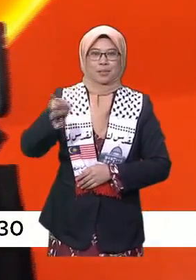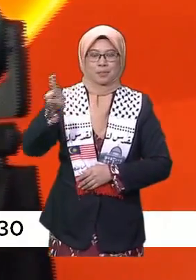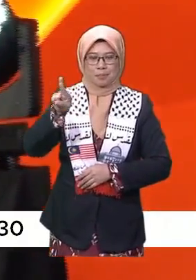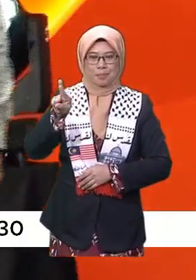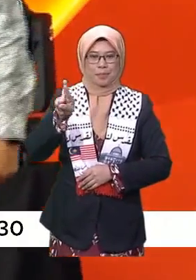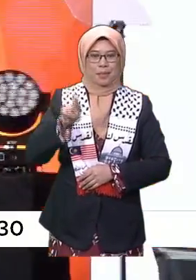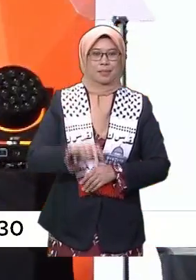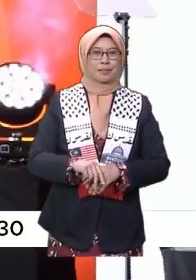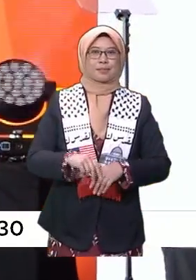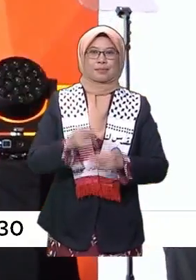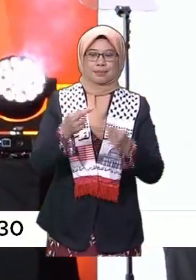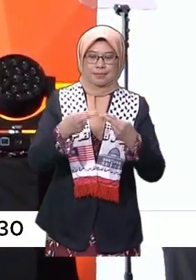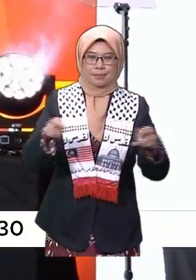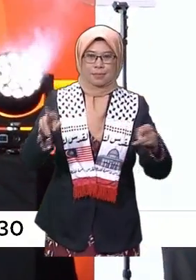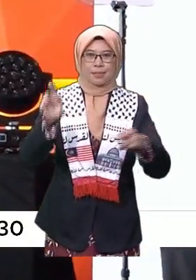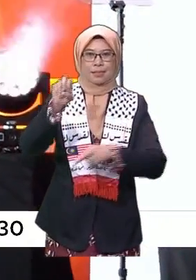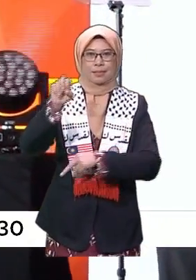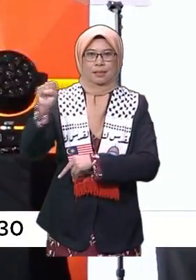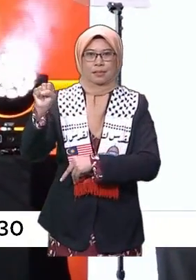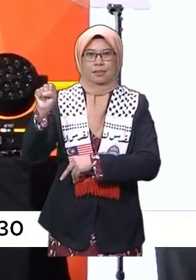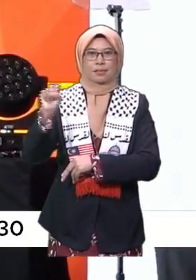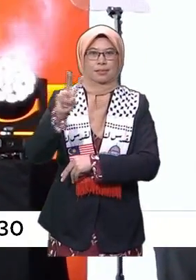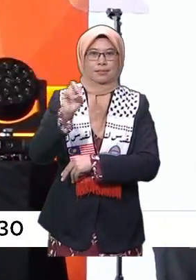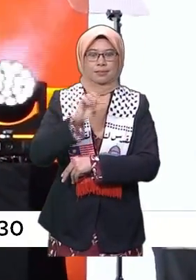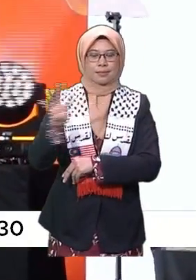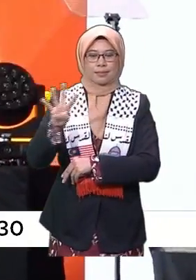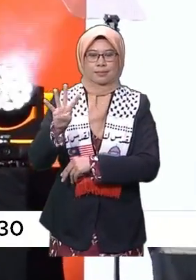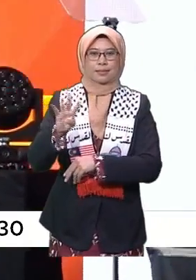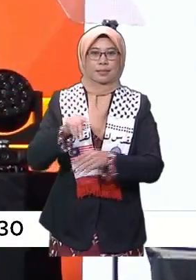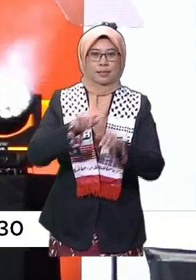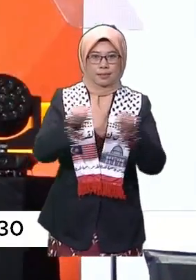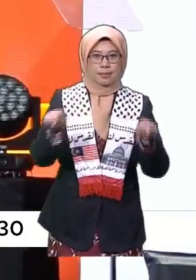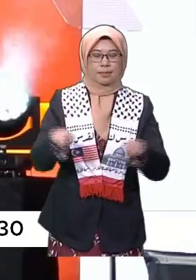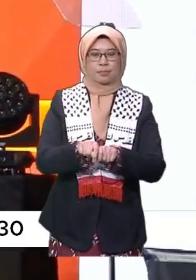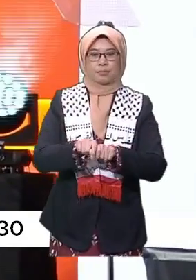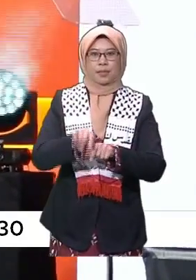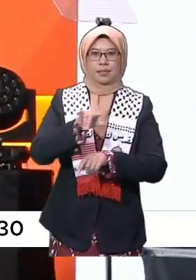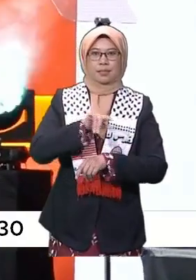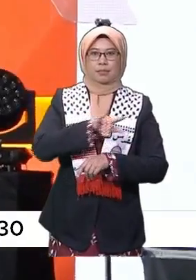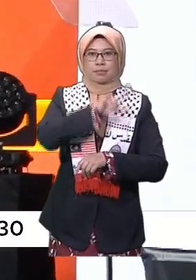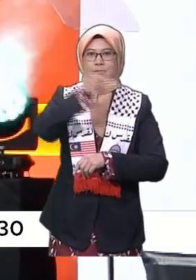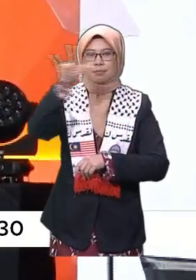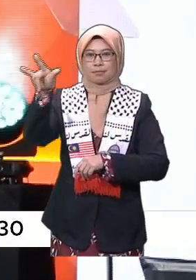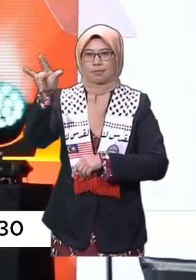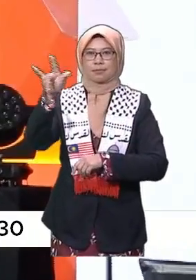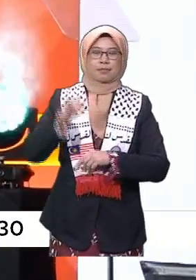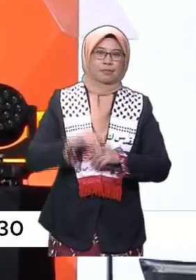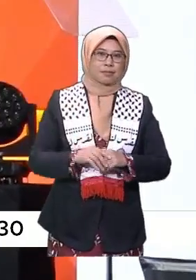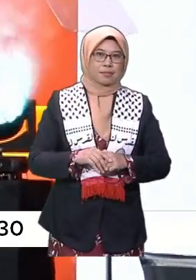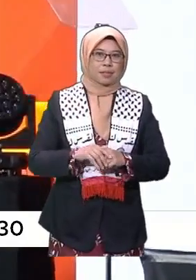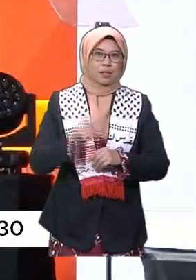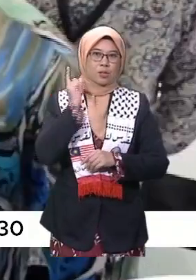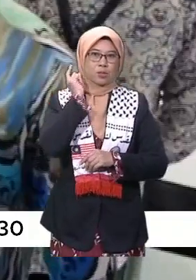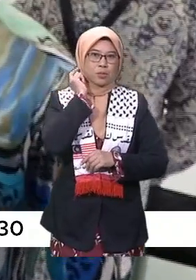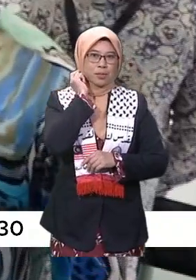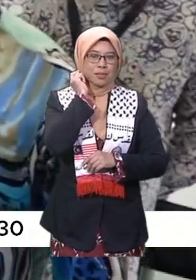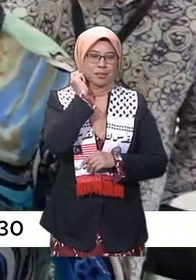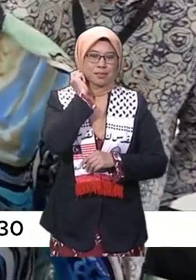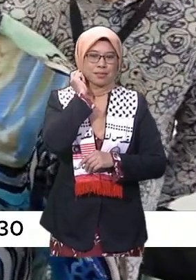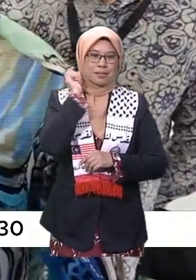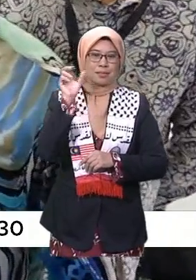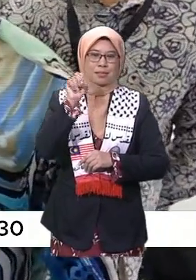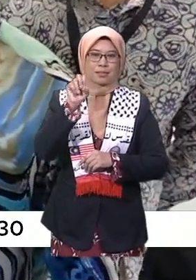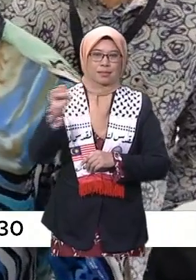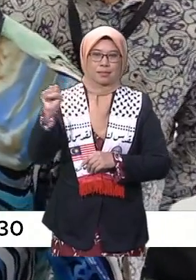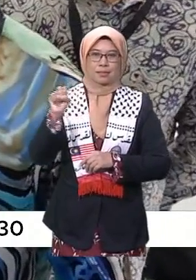berkenan berangkat berasmikan SAS 2024 yang berlangsung di Pusat Penerbangan Serantau RAC Skypark Subang.